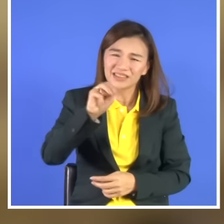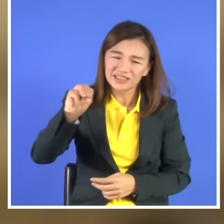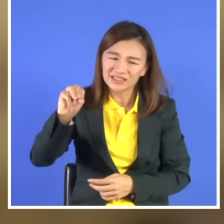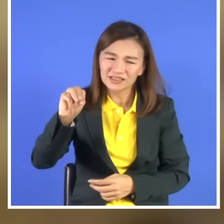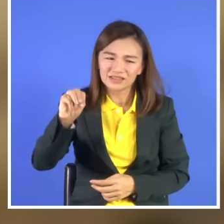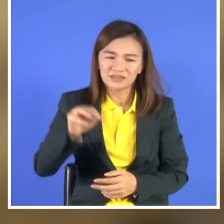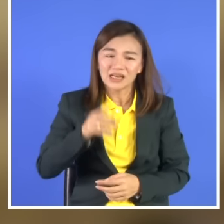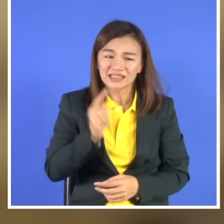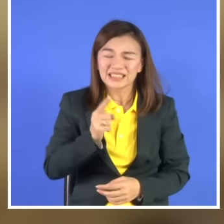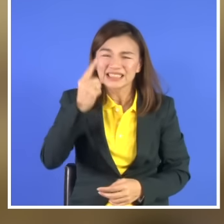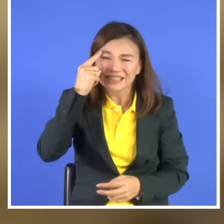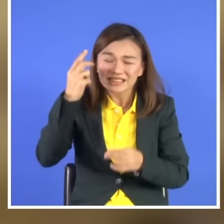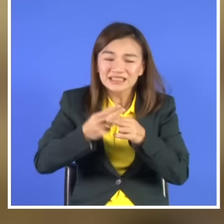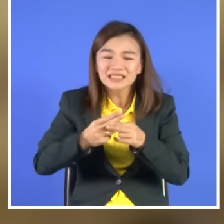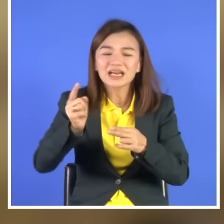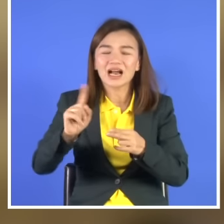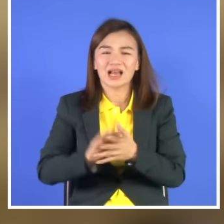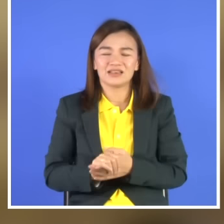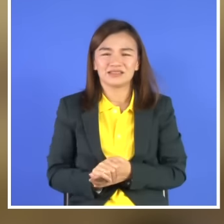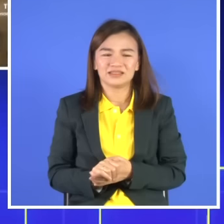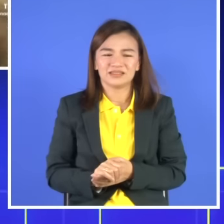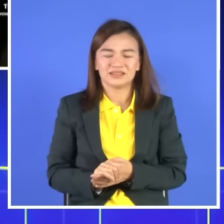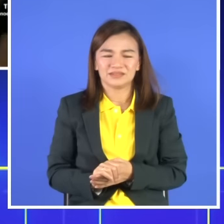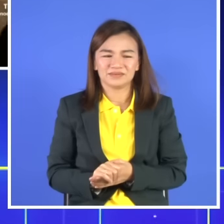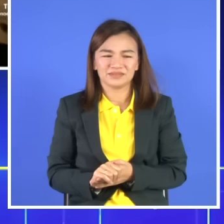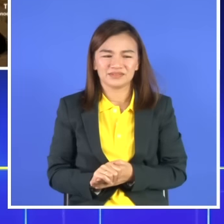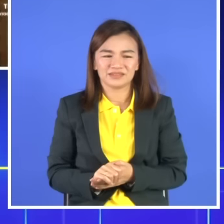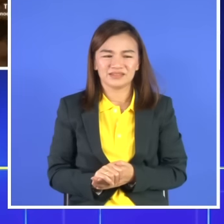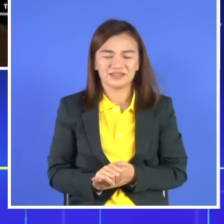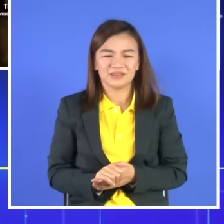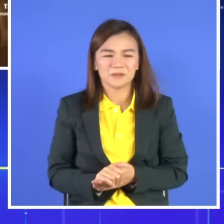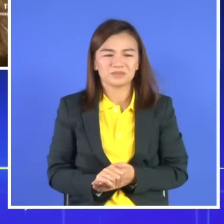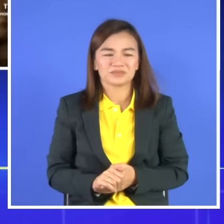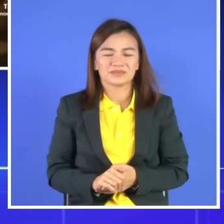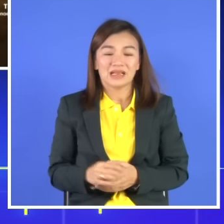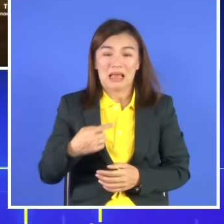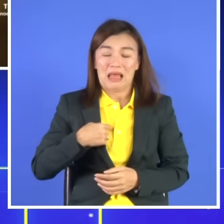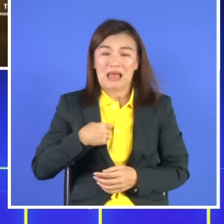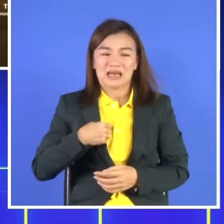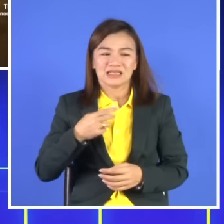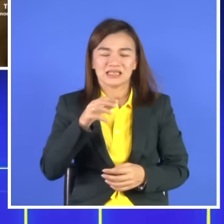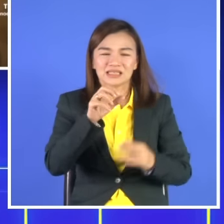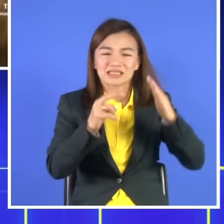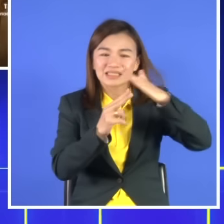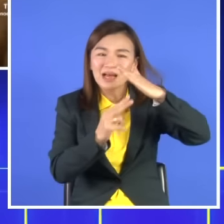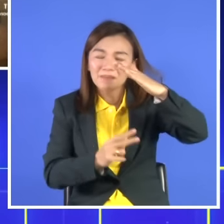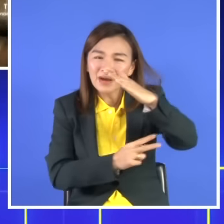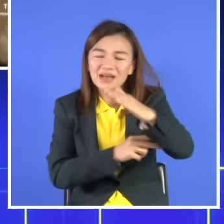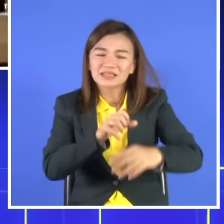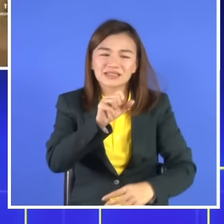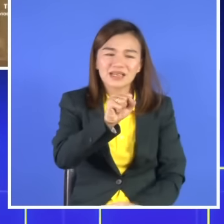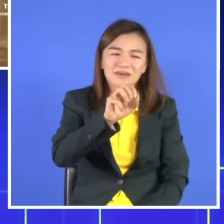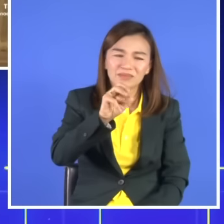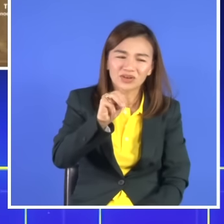อ่านจริงๆว่าไง ยกรู้แล้ว รู้แล้วใช่ไหมเดี๋ยวพี่ยังไม่รู้น ะ พี่จะอ่านว่าสะพานสมม